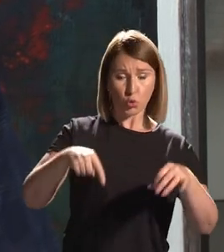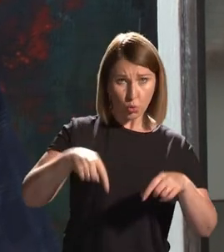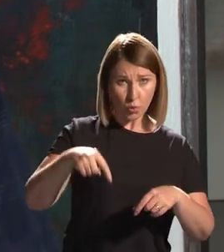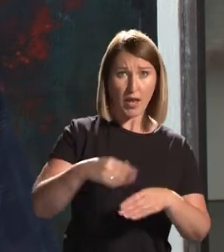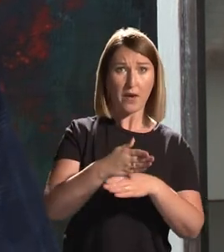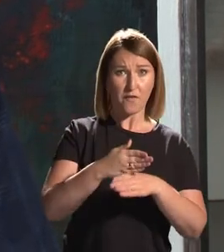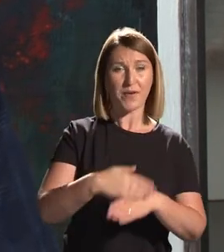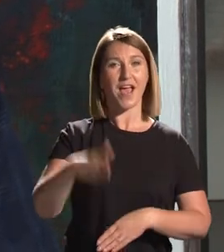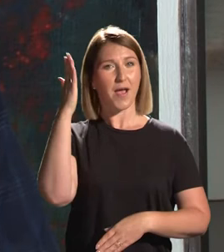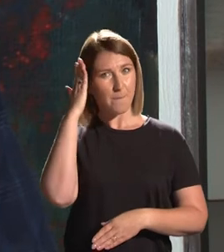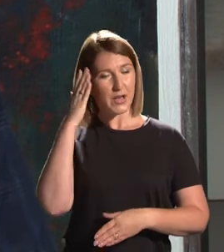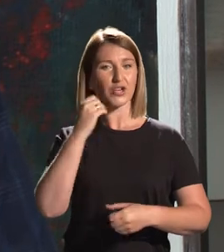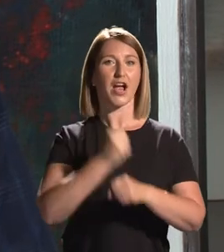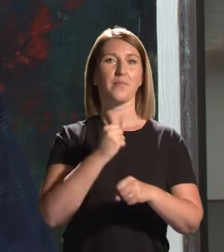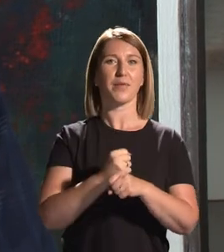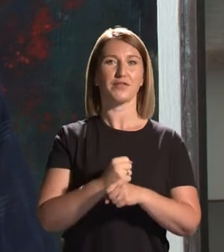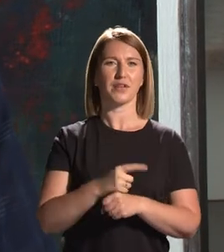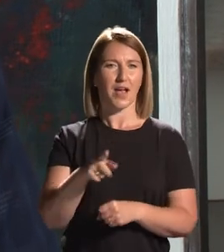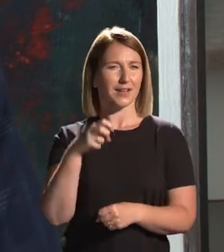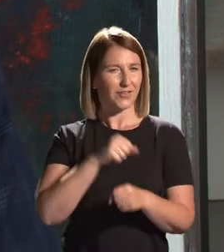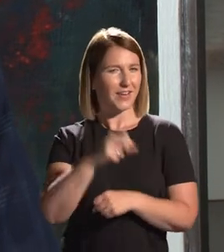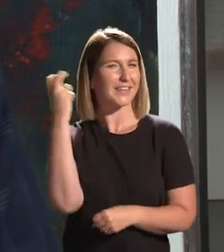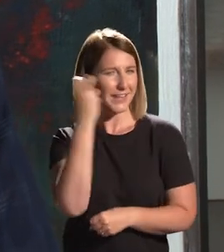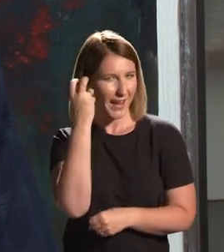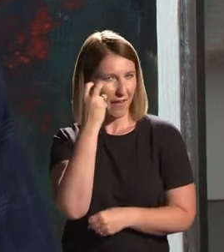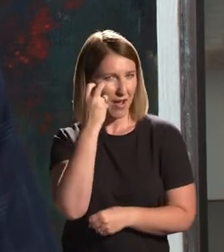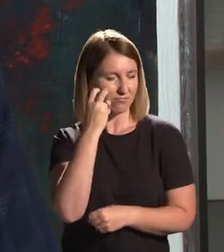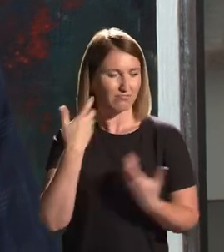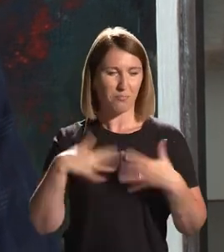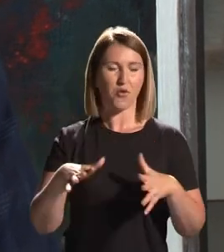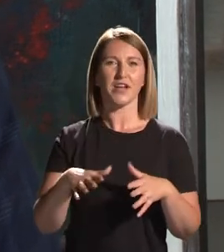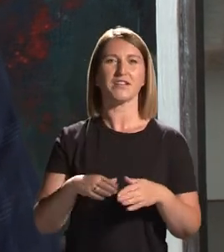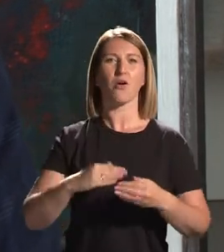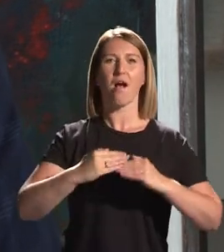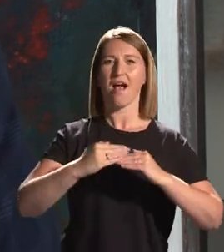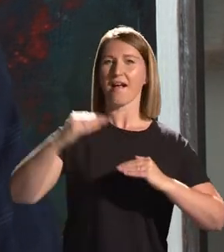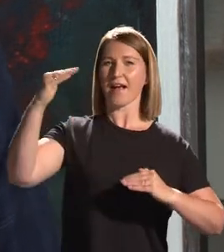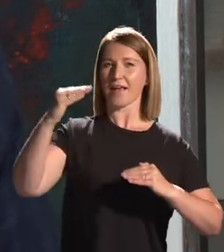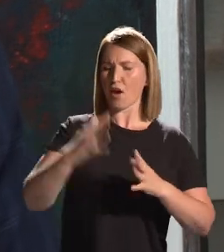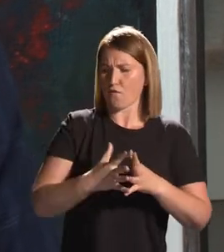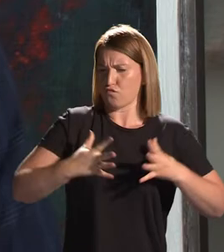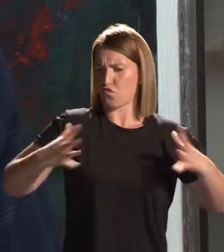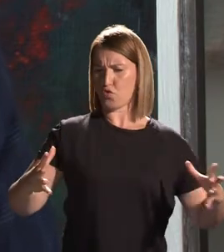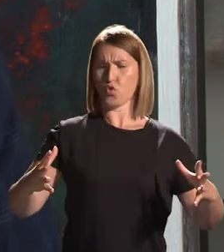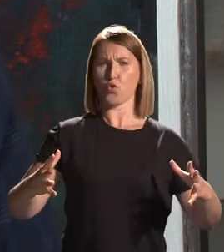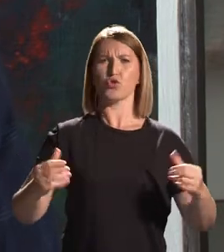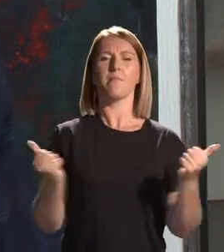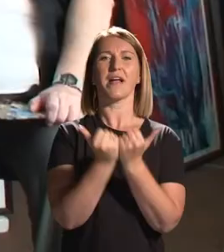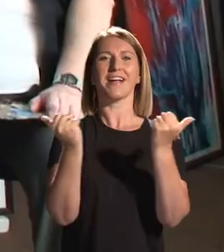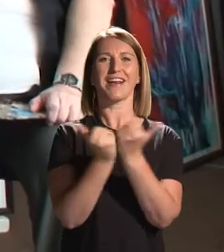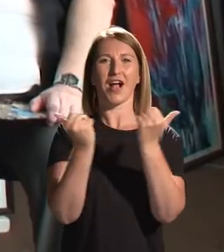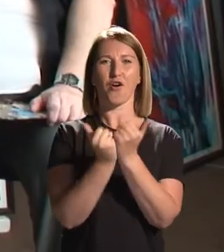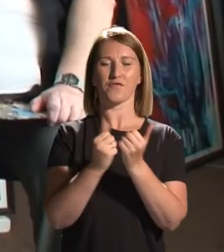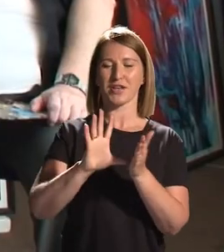A jest to o tyle zjawisko niezwykłe, że zrezygnował z kariery w dużym, prężnym krakowskim